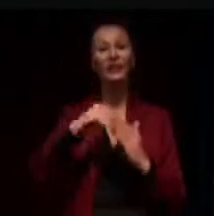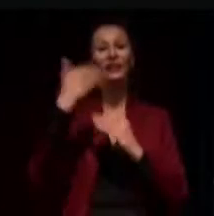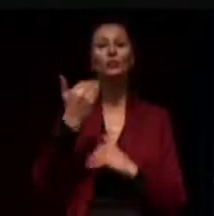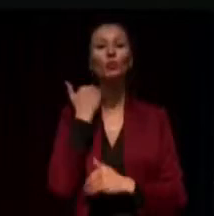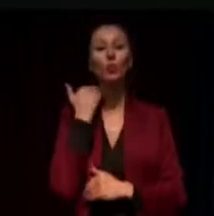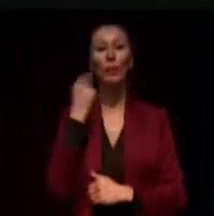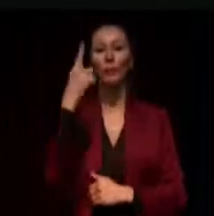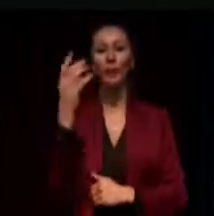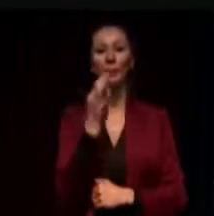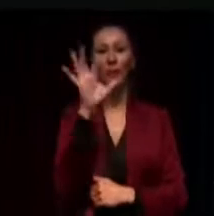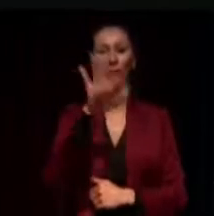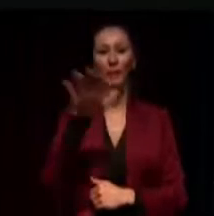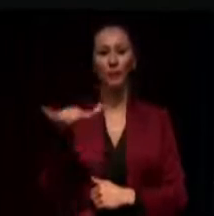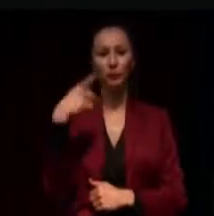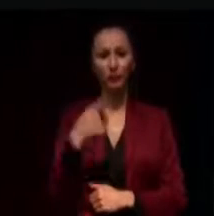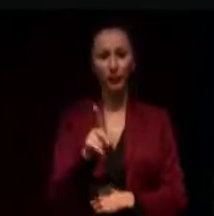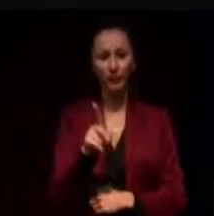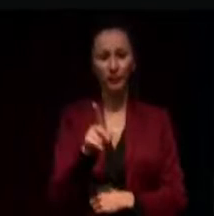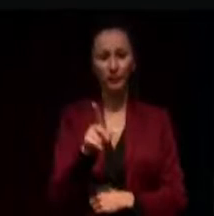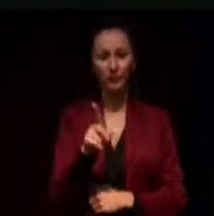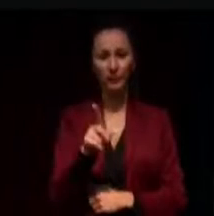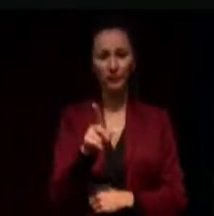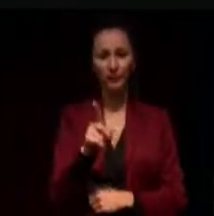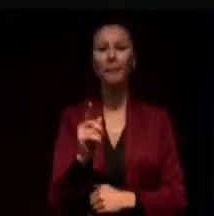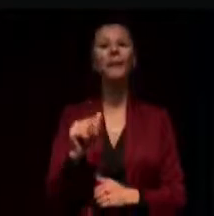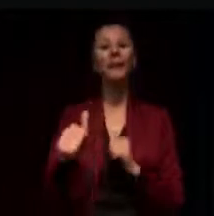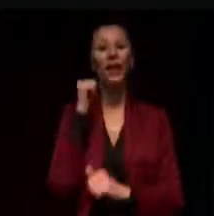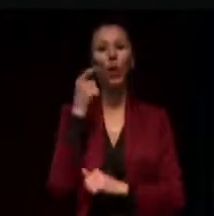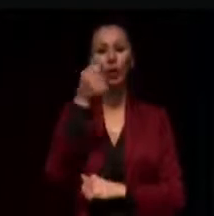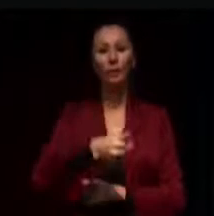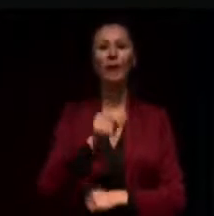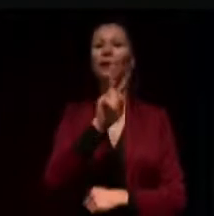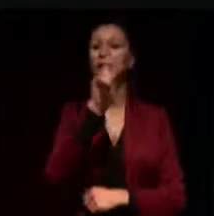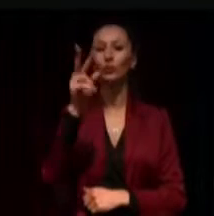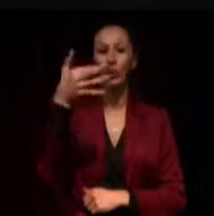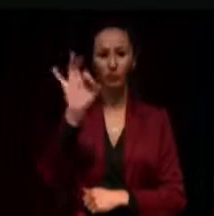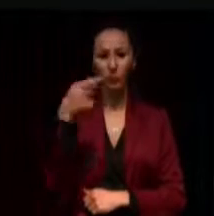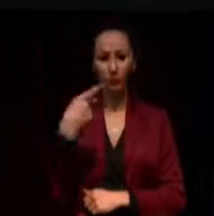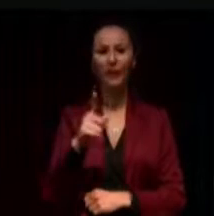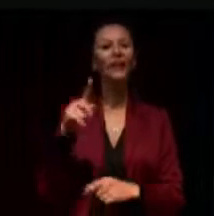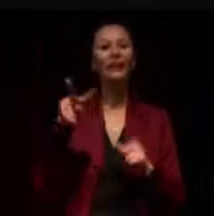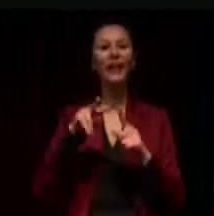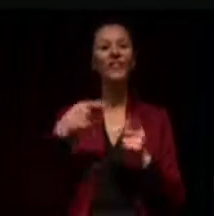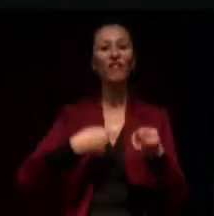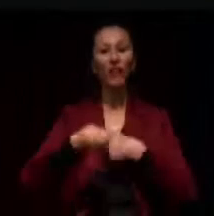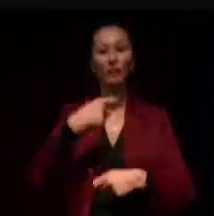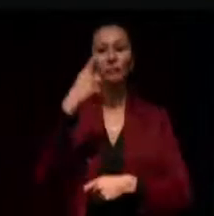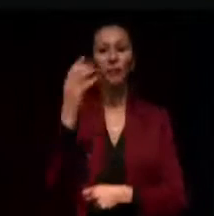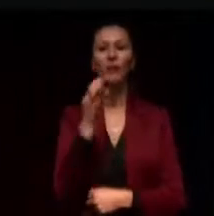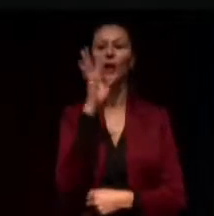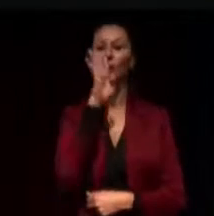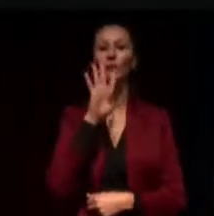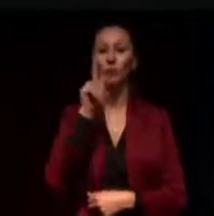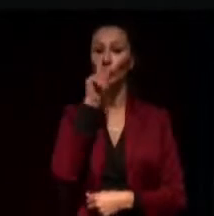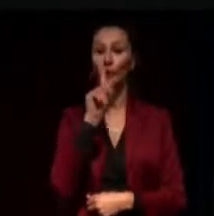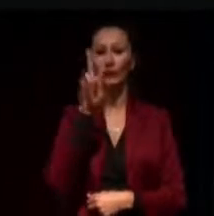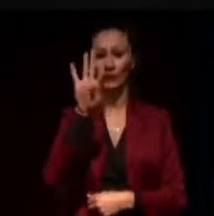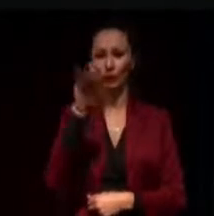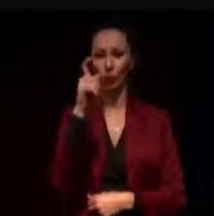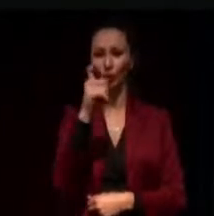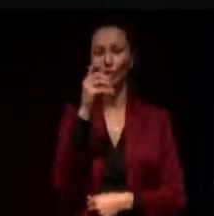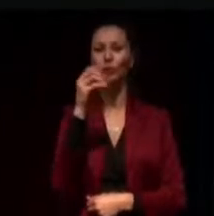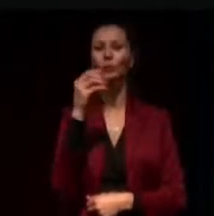dış borçlanma 1.055.000, geri ödeme 760.000, net finans 1.149.000